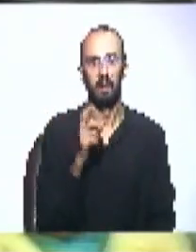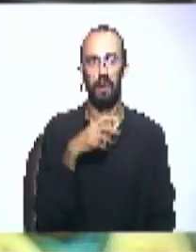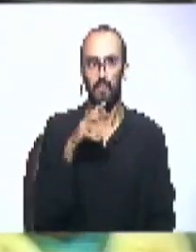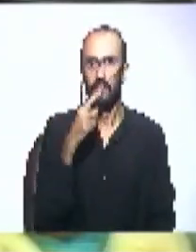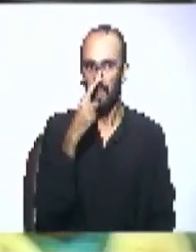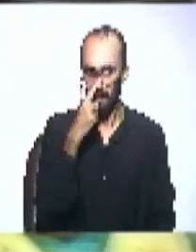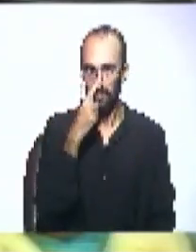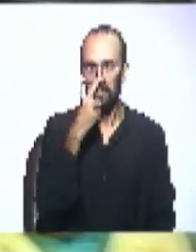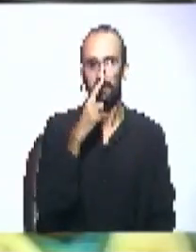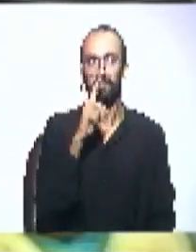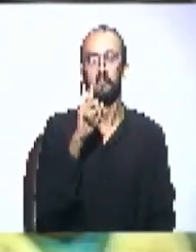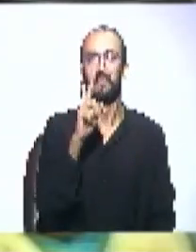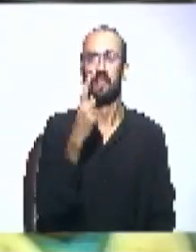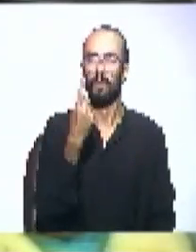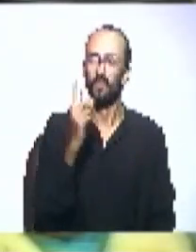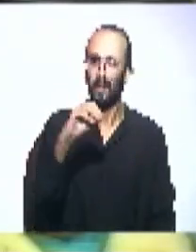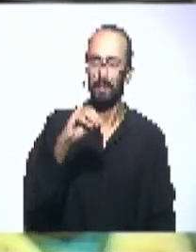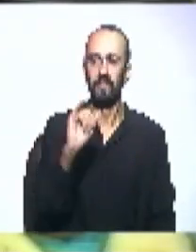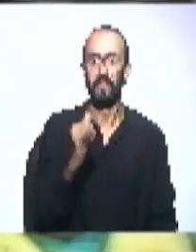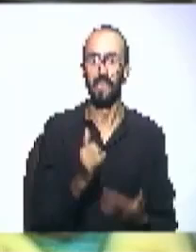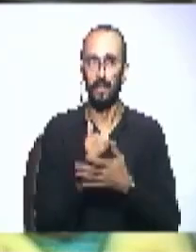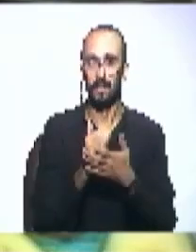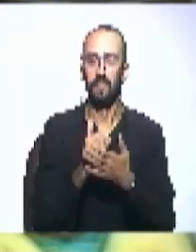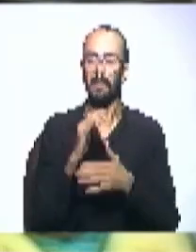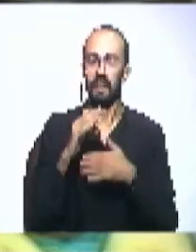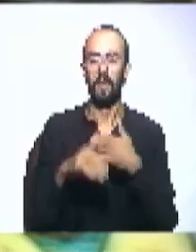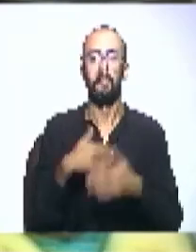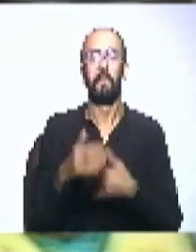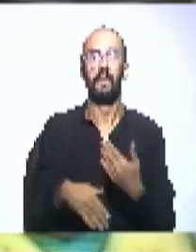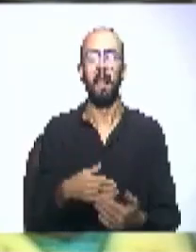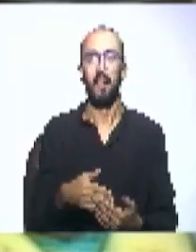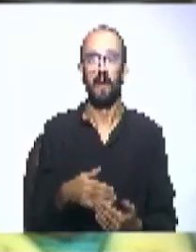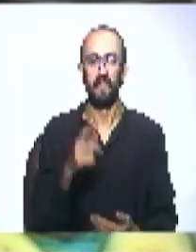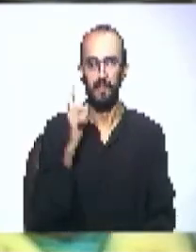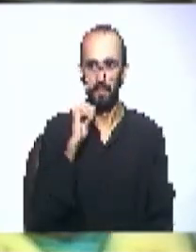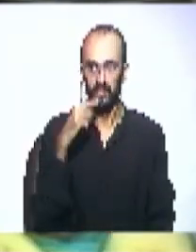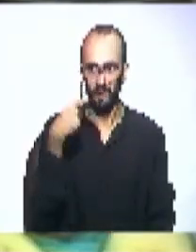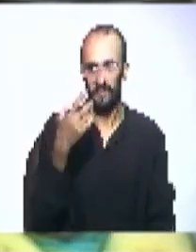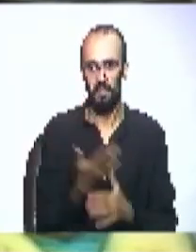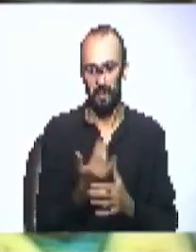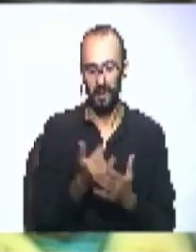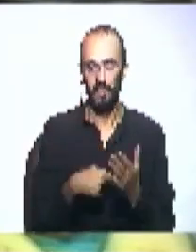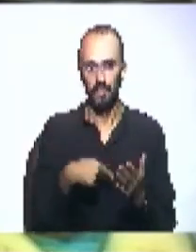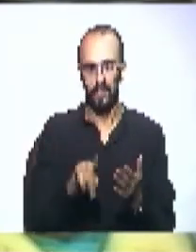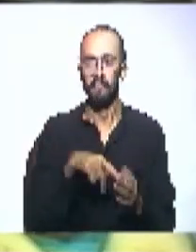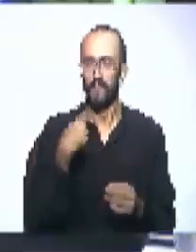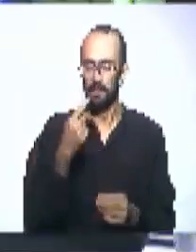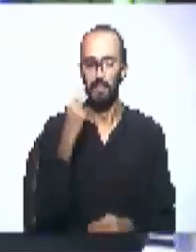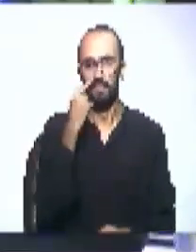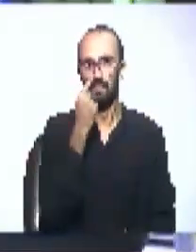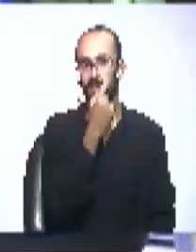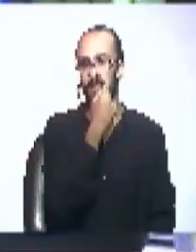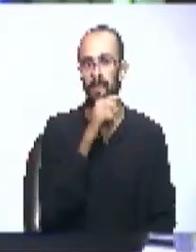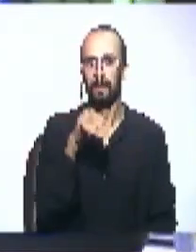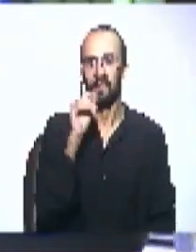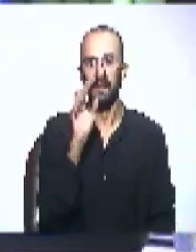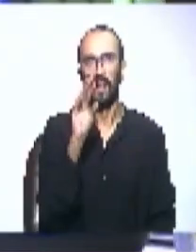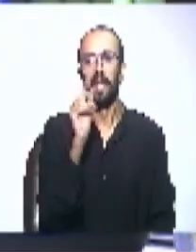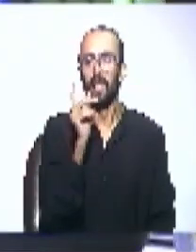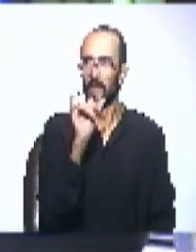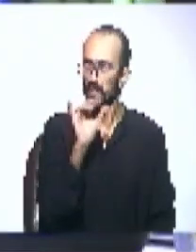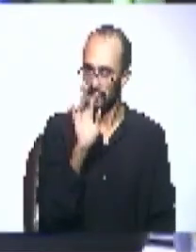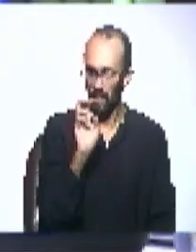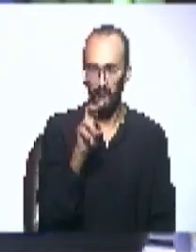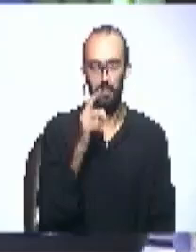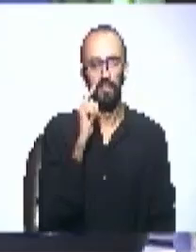لك حاضر فاضل بس معانا حلقه كمان للمدارس اللي هي السبت الجاي عشان دخول المدارس بس وبعد كده ان شاء الله هنشتغل عادي